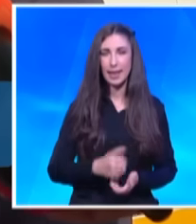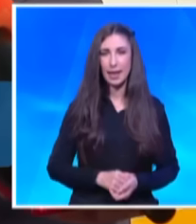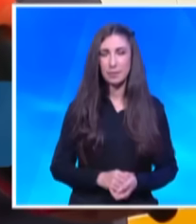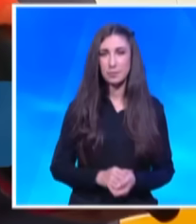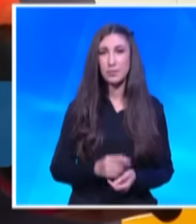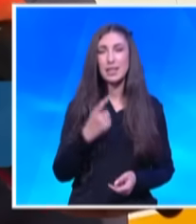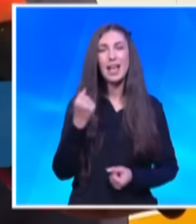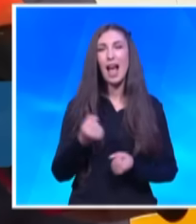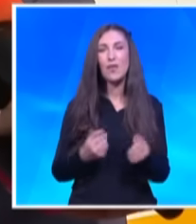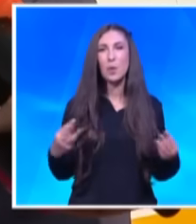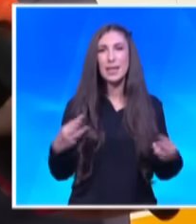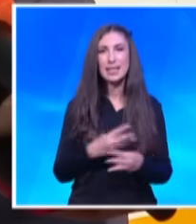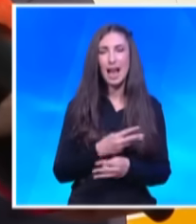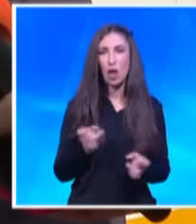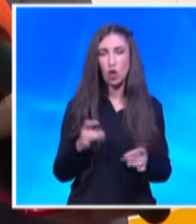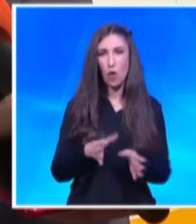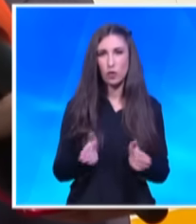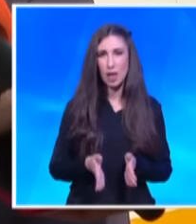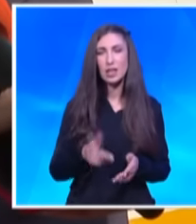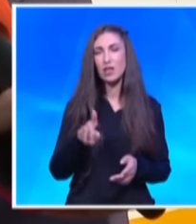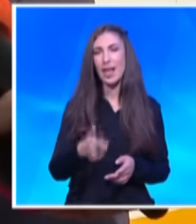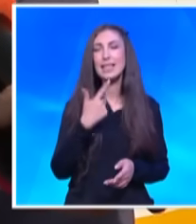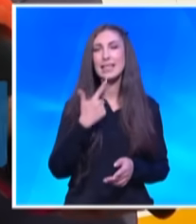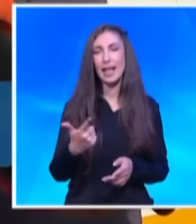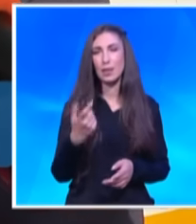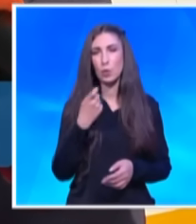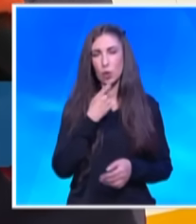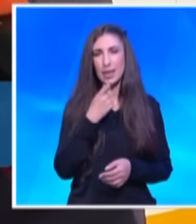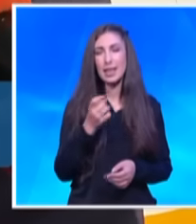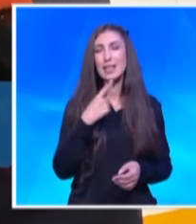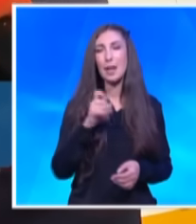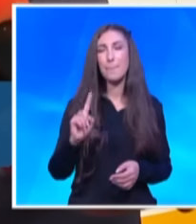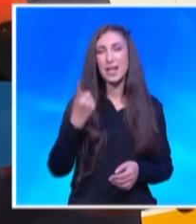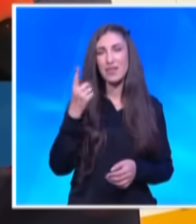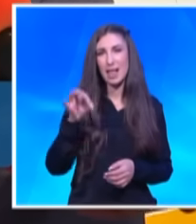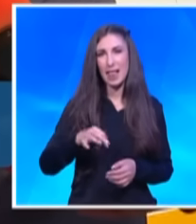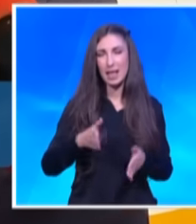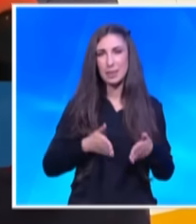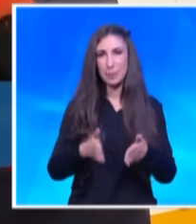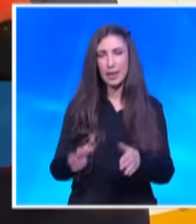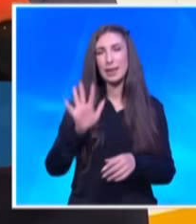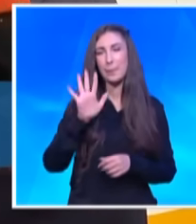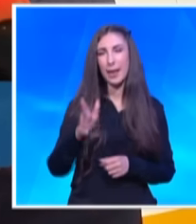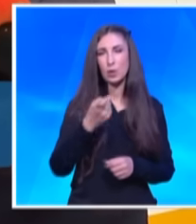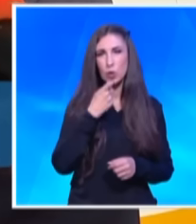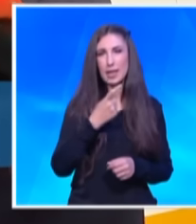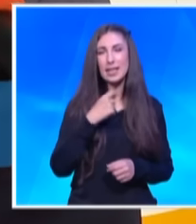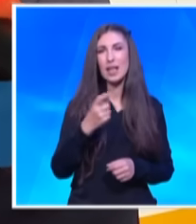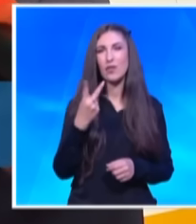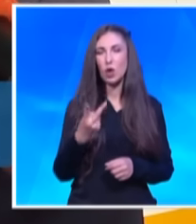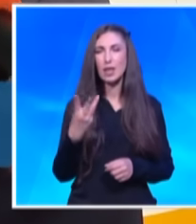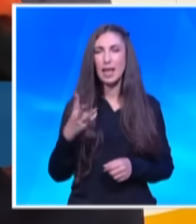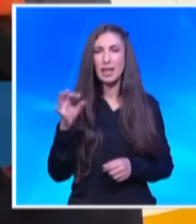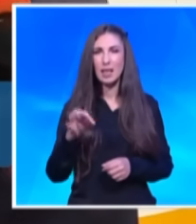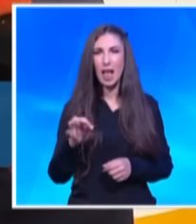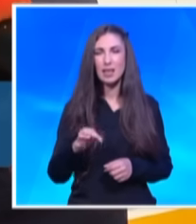За автомагистрали нови участъци този срок е 7 години. За първокласни пътища е 5 години, за първокласни и второкласни,